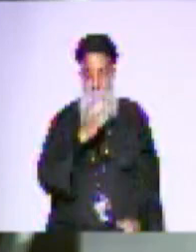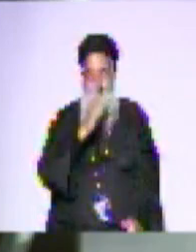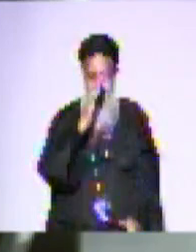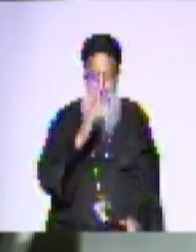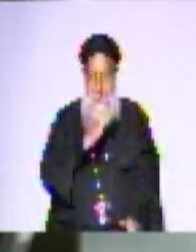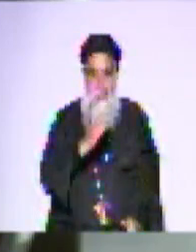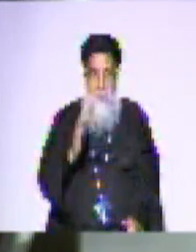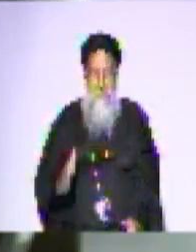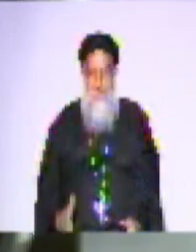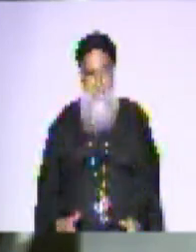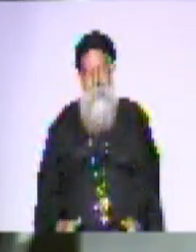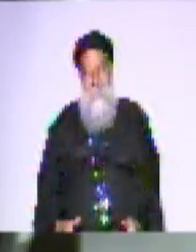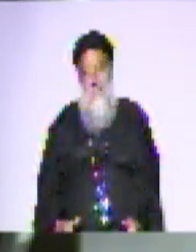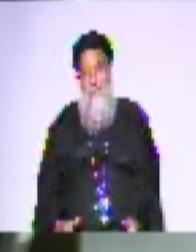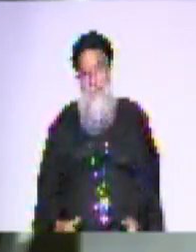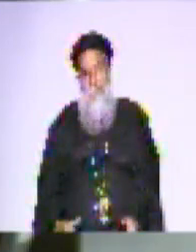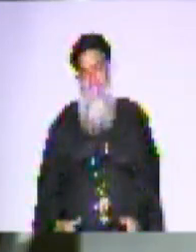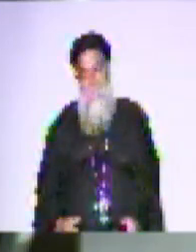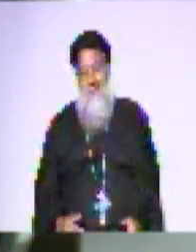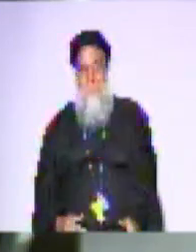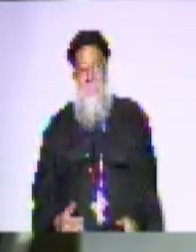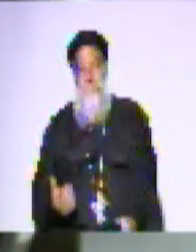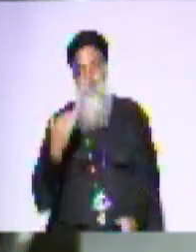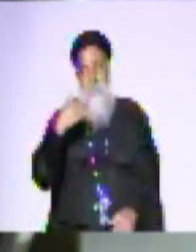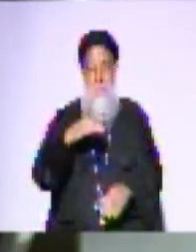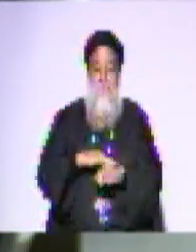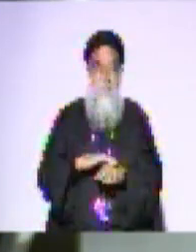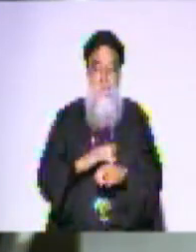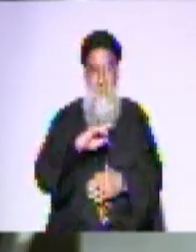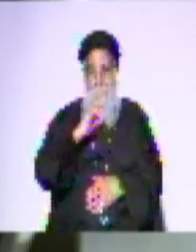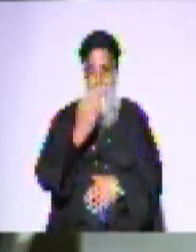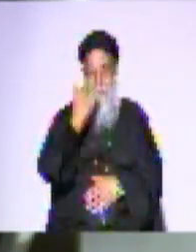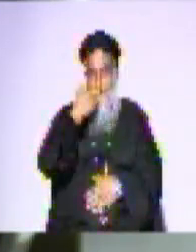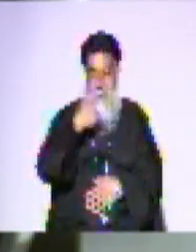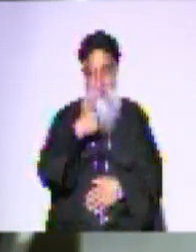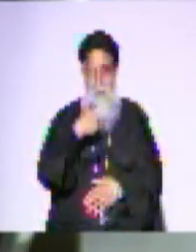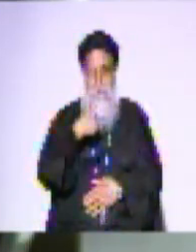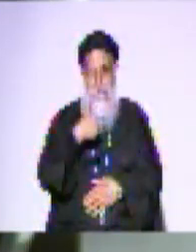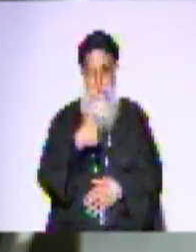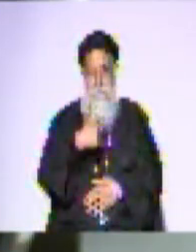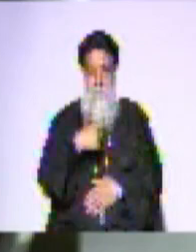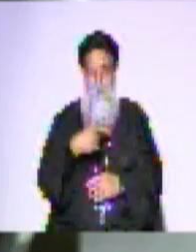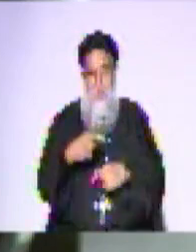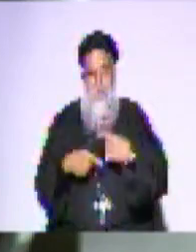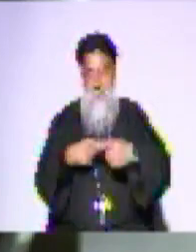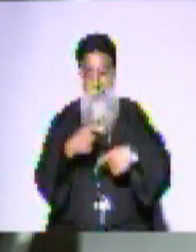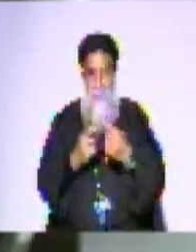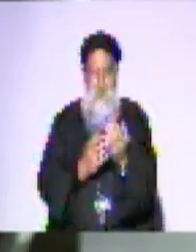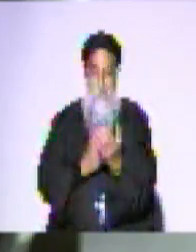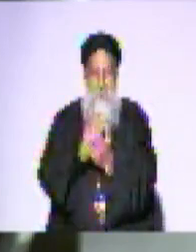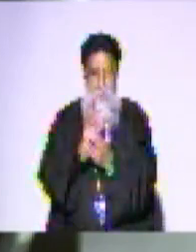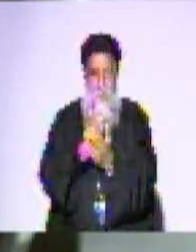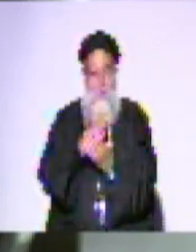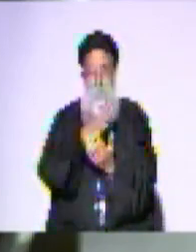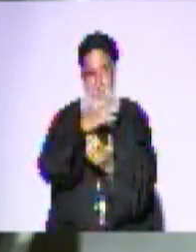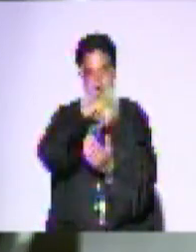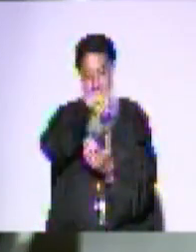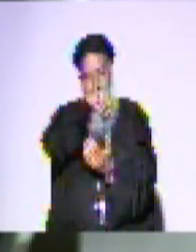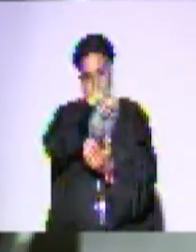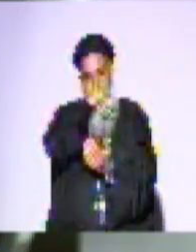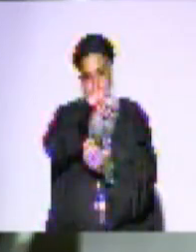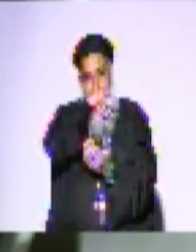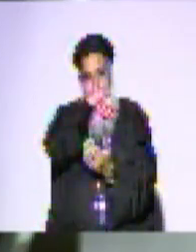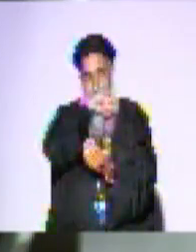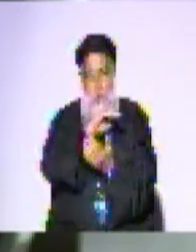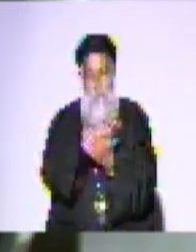الكلام بيقوله لي هو، فأنا بحس نفسي إن أنا يعني بعطل جثة أبونا في الاعتراف، فأنا بقول أبونا